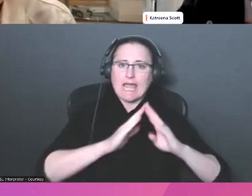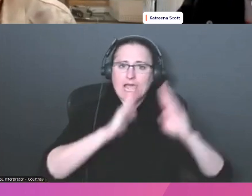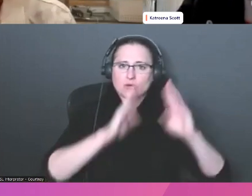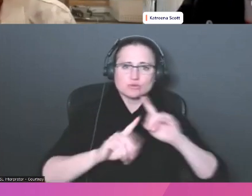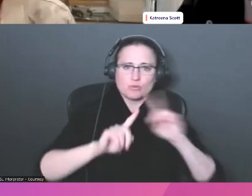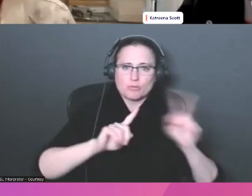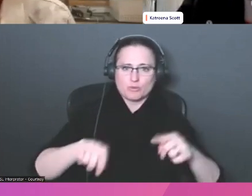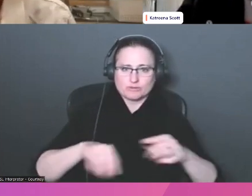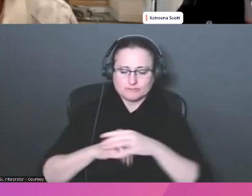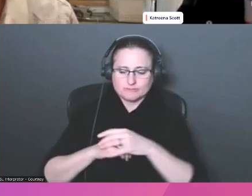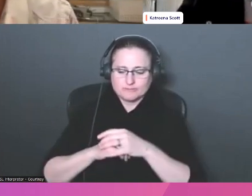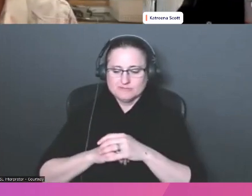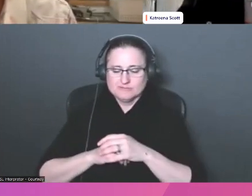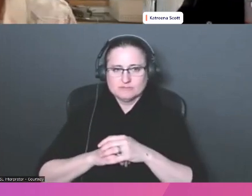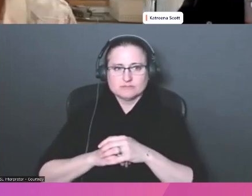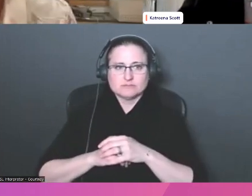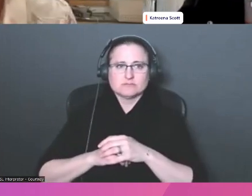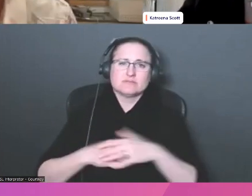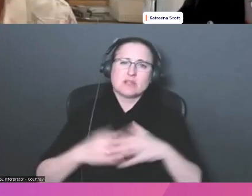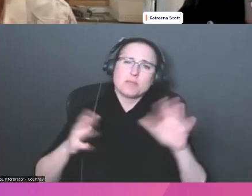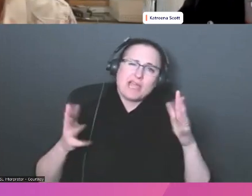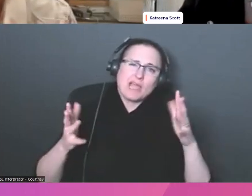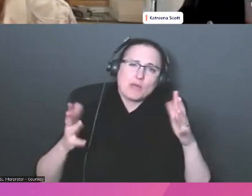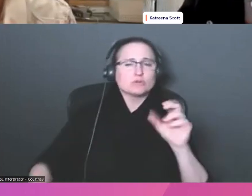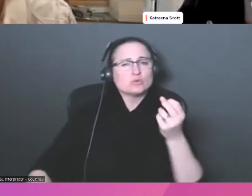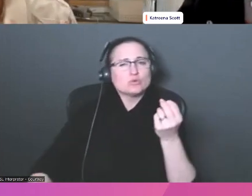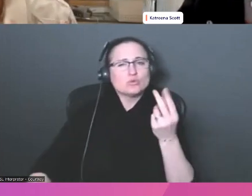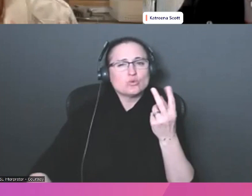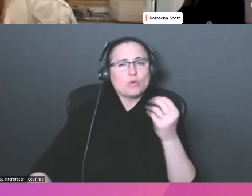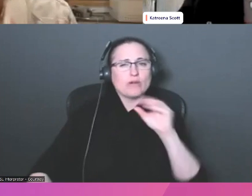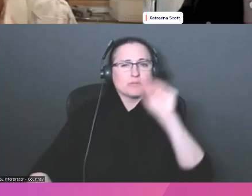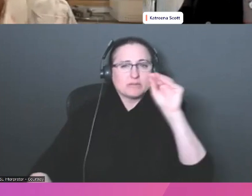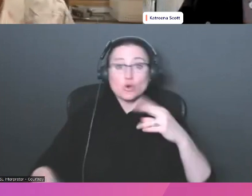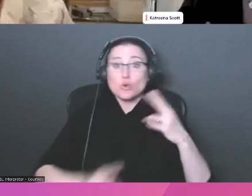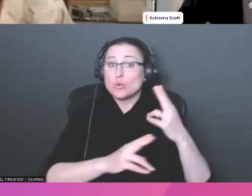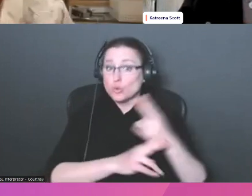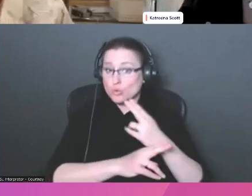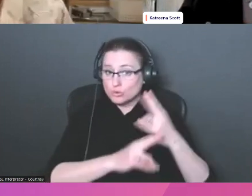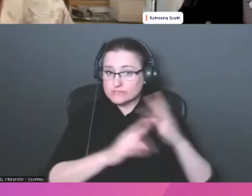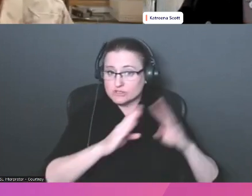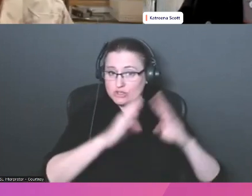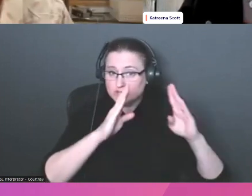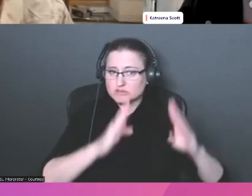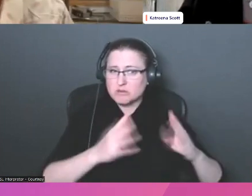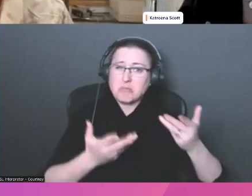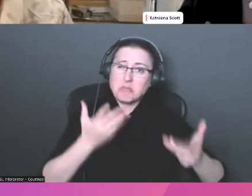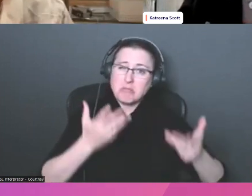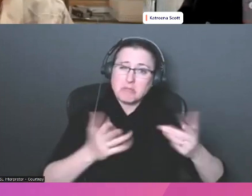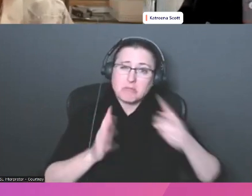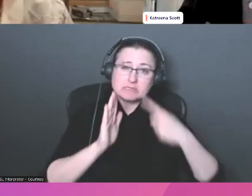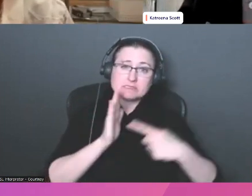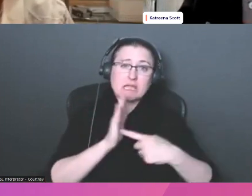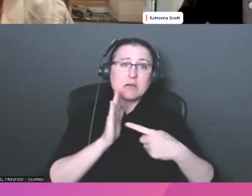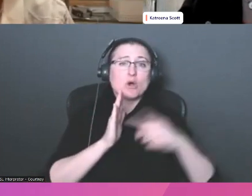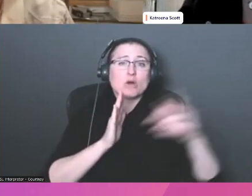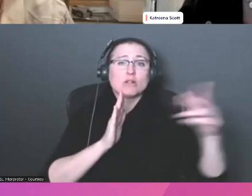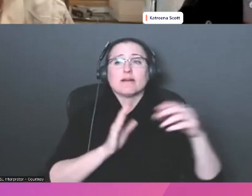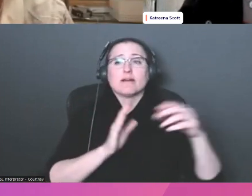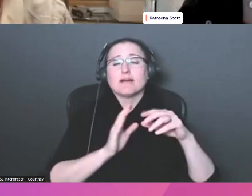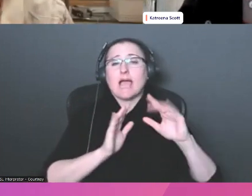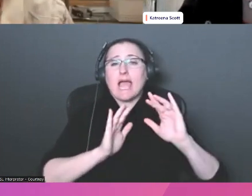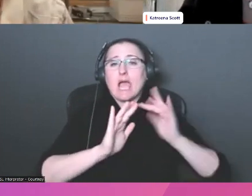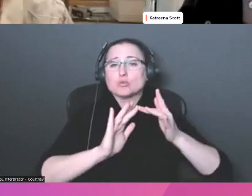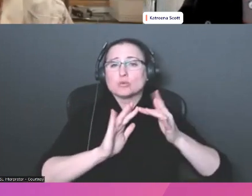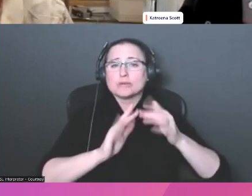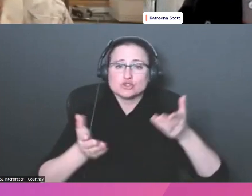vient d'un rapport de Statistique Canada, un rapport sur la transition. Environ 12% utilisent les maisons d'hébergement,